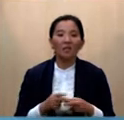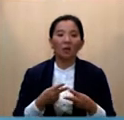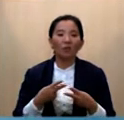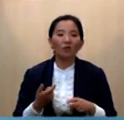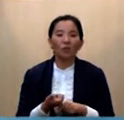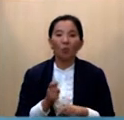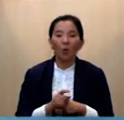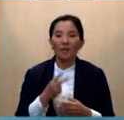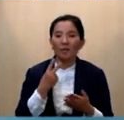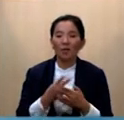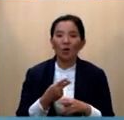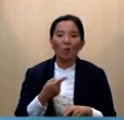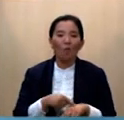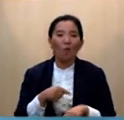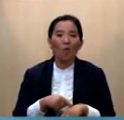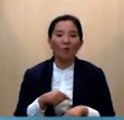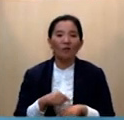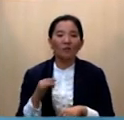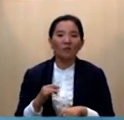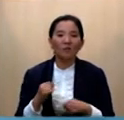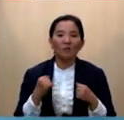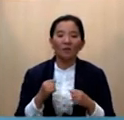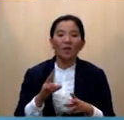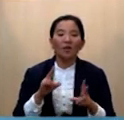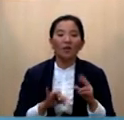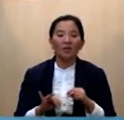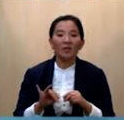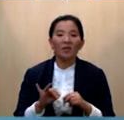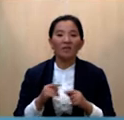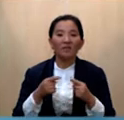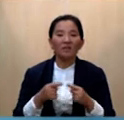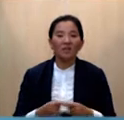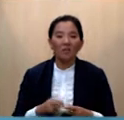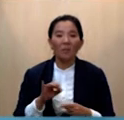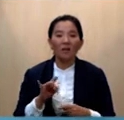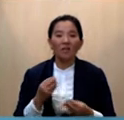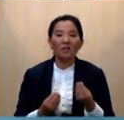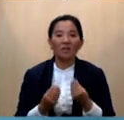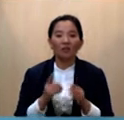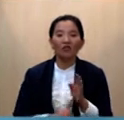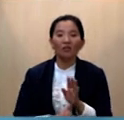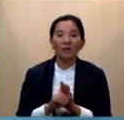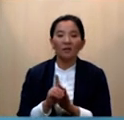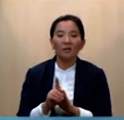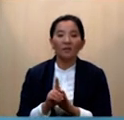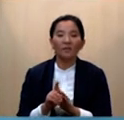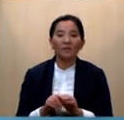более зрелищной более спаржи и с введением вара игра начинается